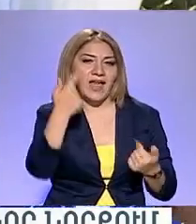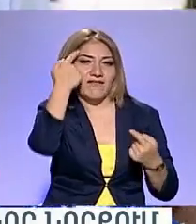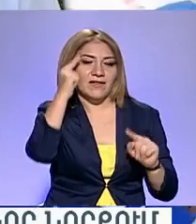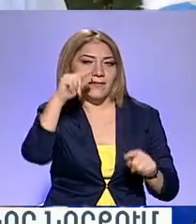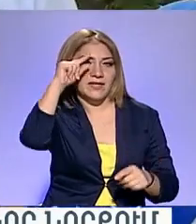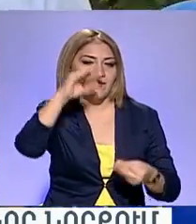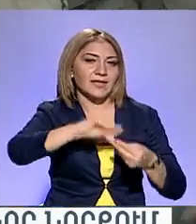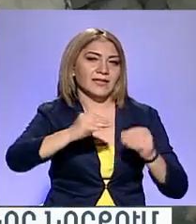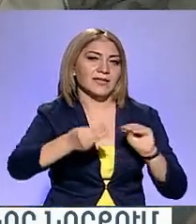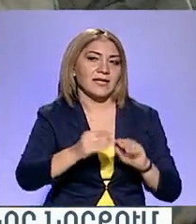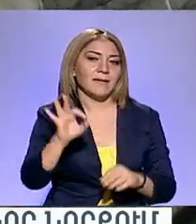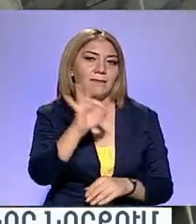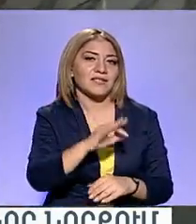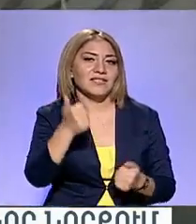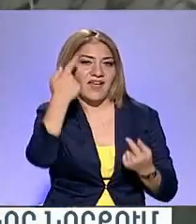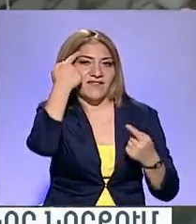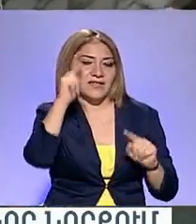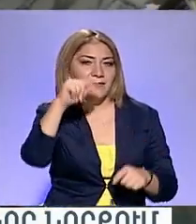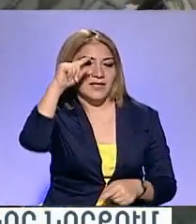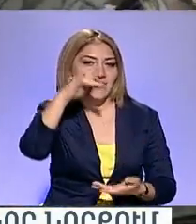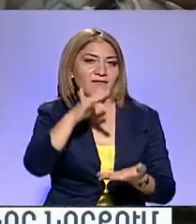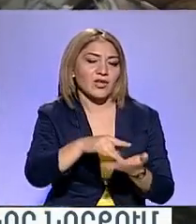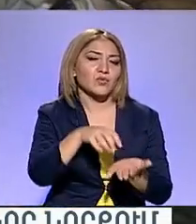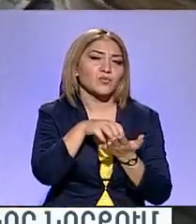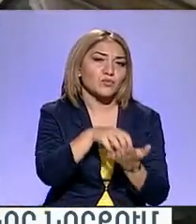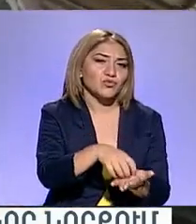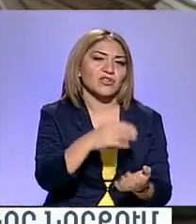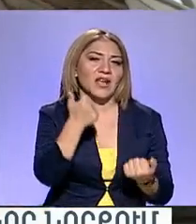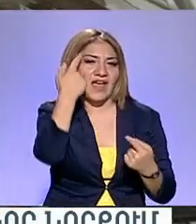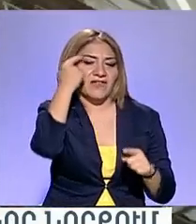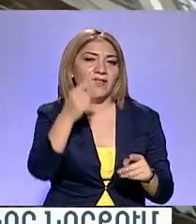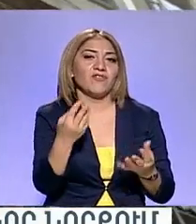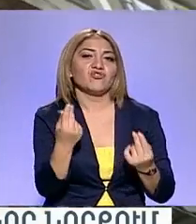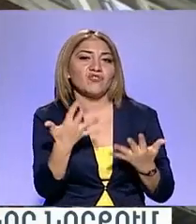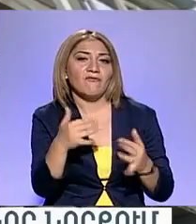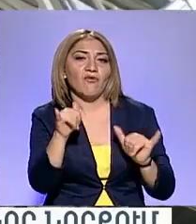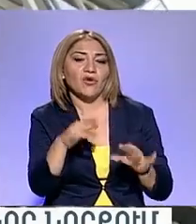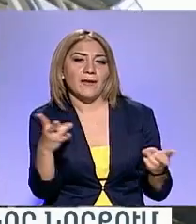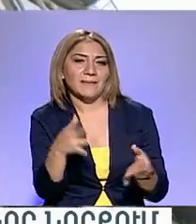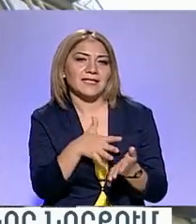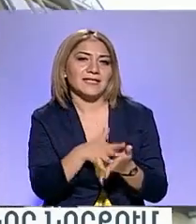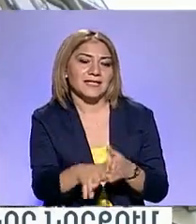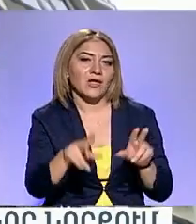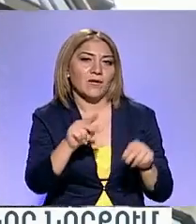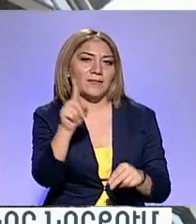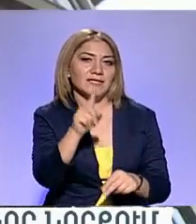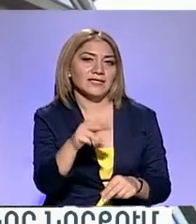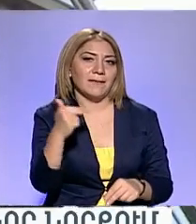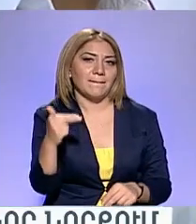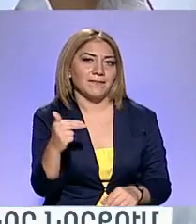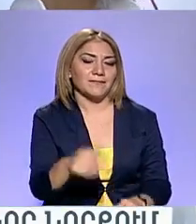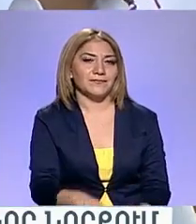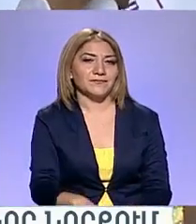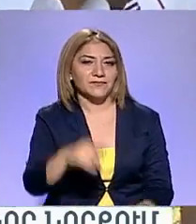Երևանի խնդիրներին։ Քաջատեղյակ ենք Երևանի բյուջեից ու գիտենք, որքան որտեղ պետք է ծախսենք, վստահեցնում է Զարուհի